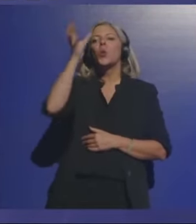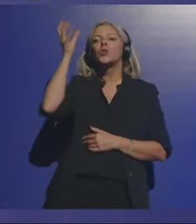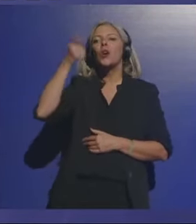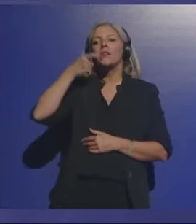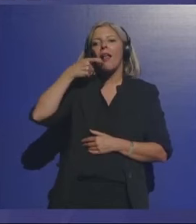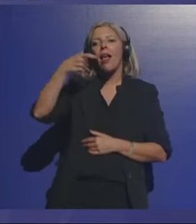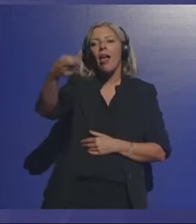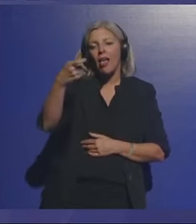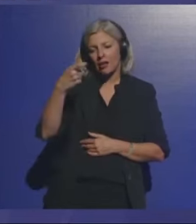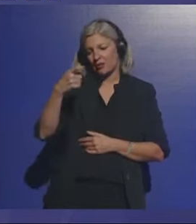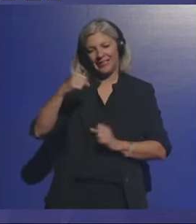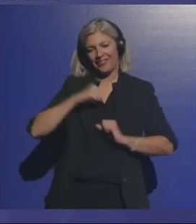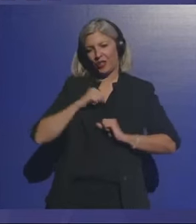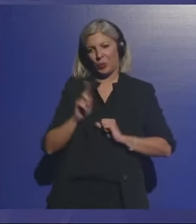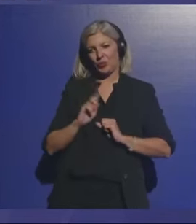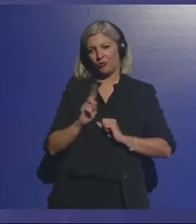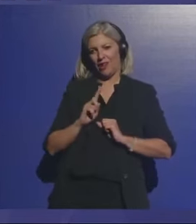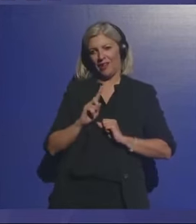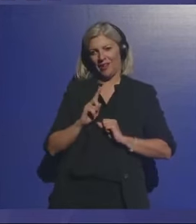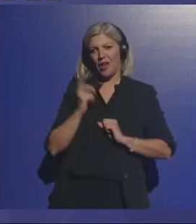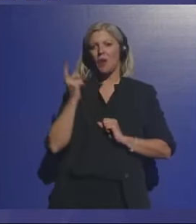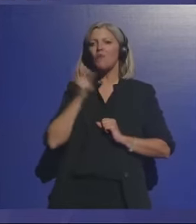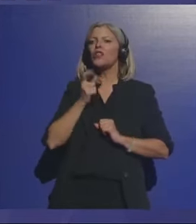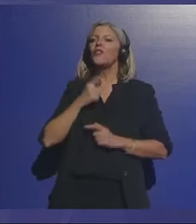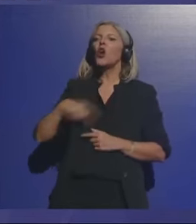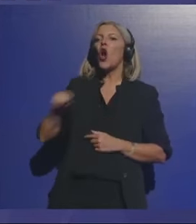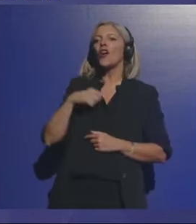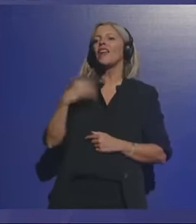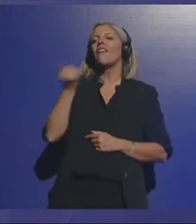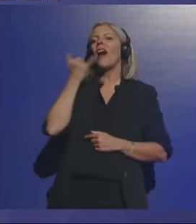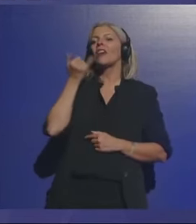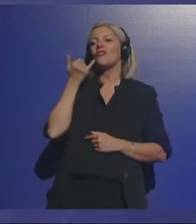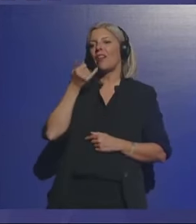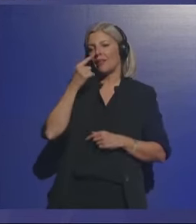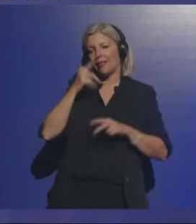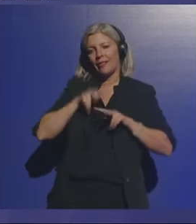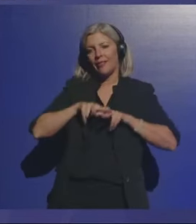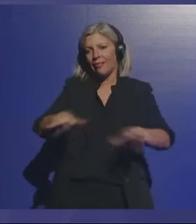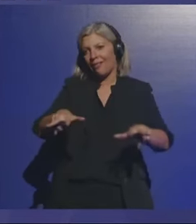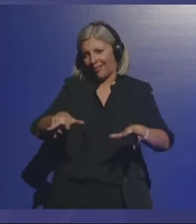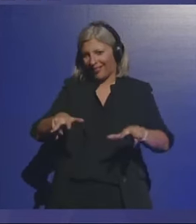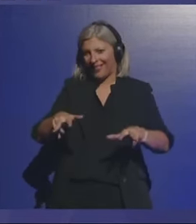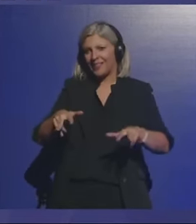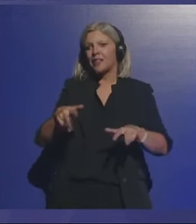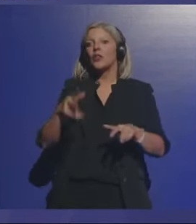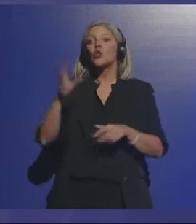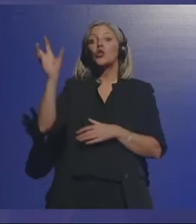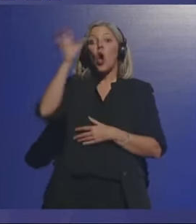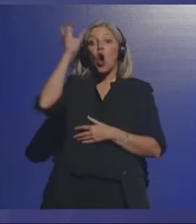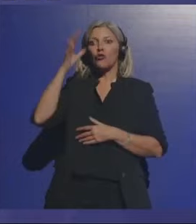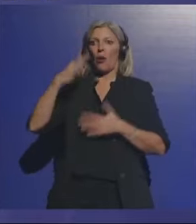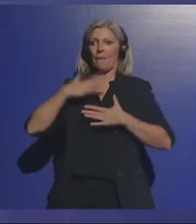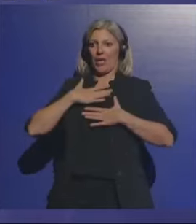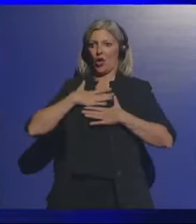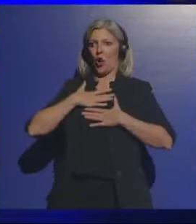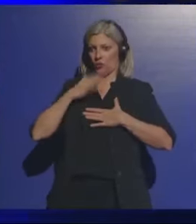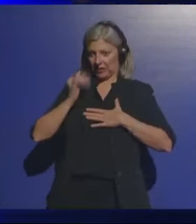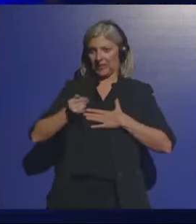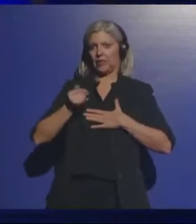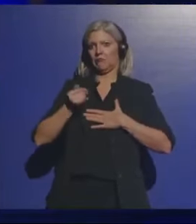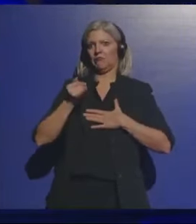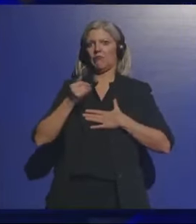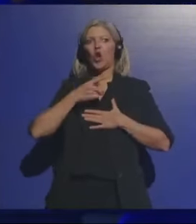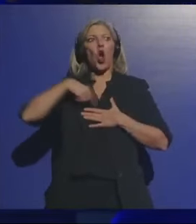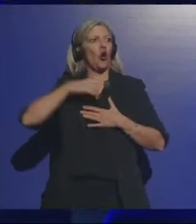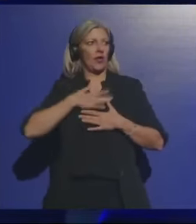circondati dalle illusioni i sogni sono una cosa che appartiene a noi i nostri